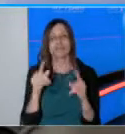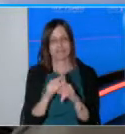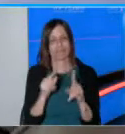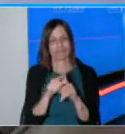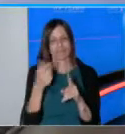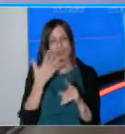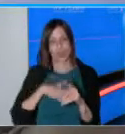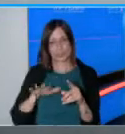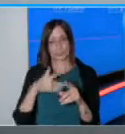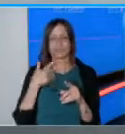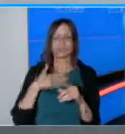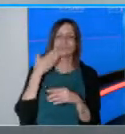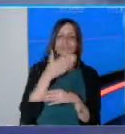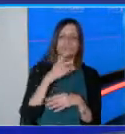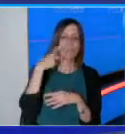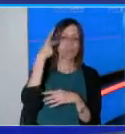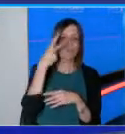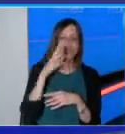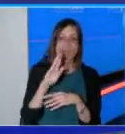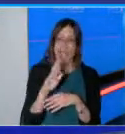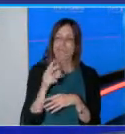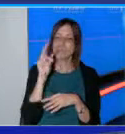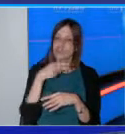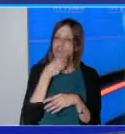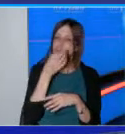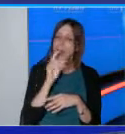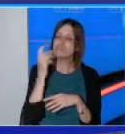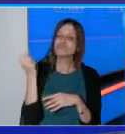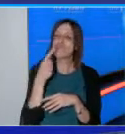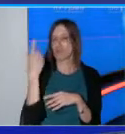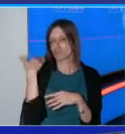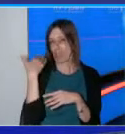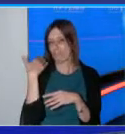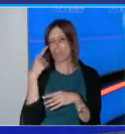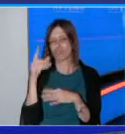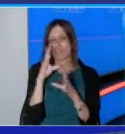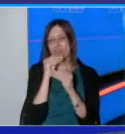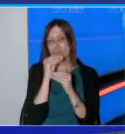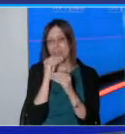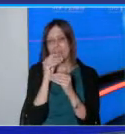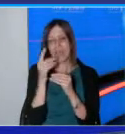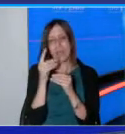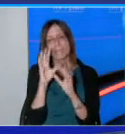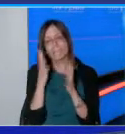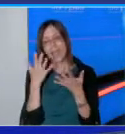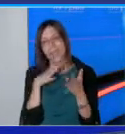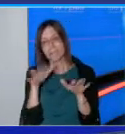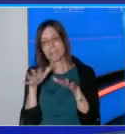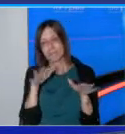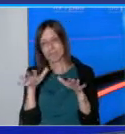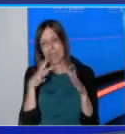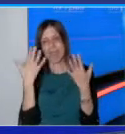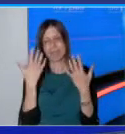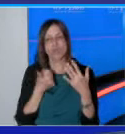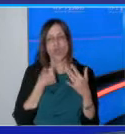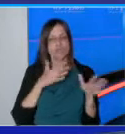אני רוצה רגע ברשותך לפנות לפרופסור רהב. פרופסור רהב, יש לי שאלה, משבוע שעבר שבו דובר על מה הממשלה, כמה